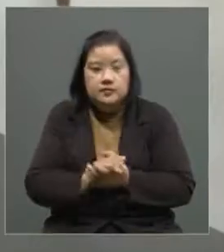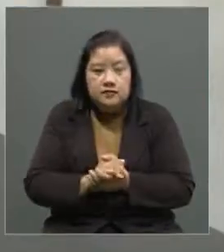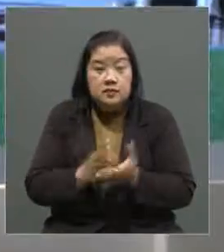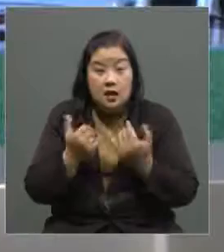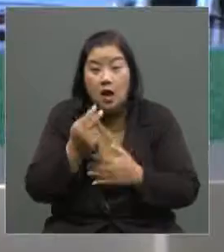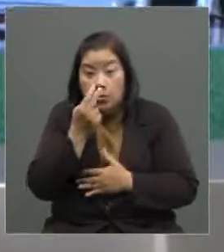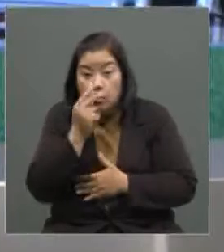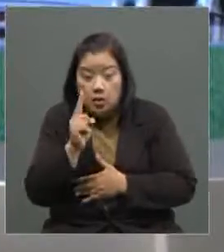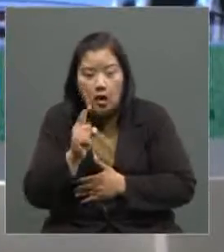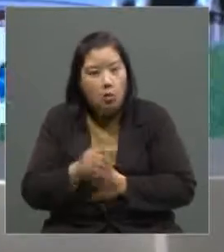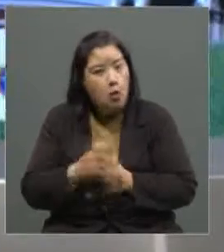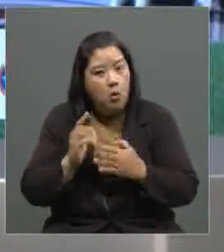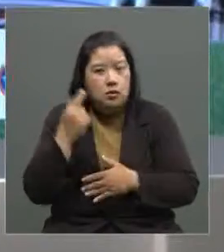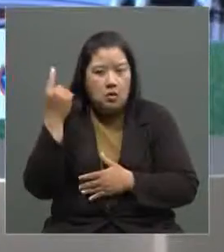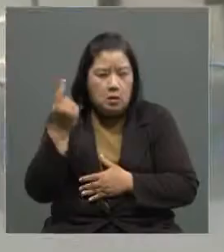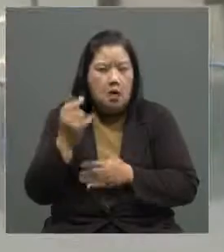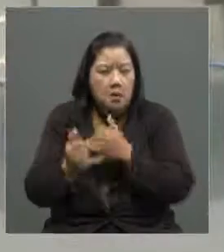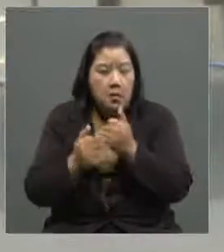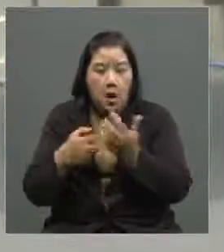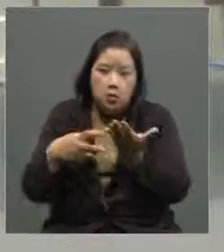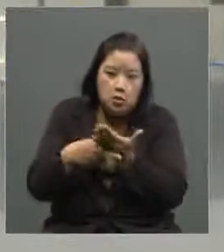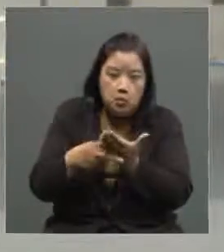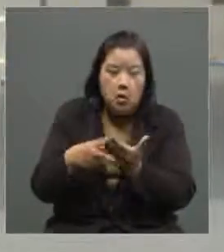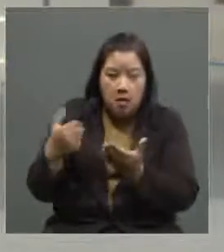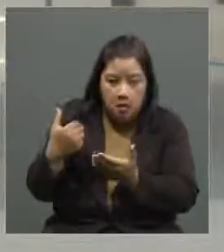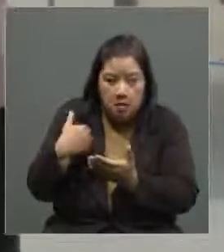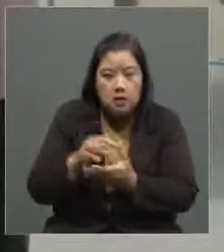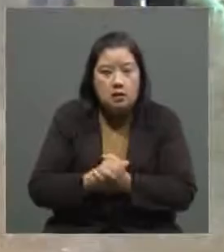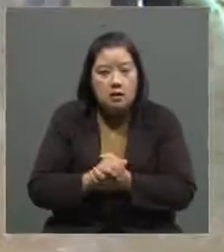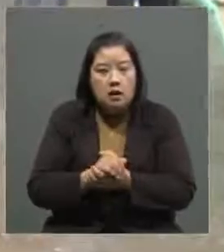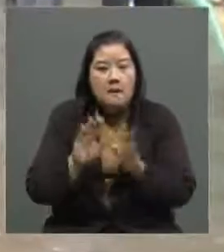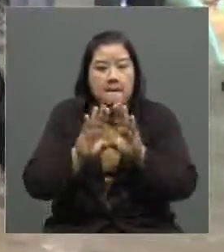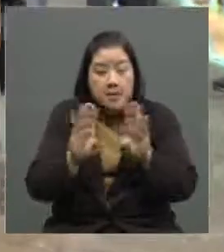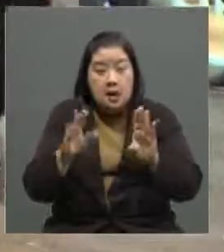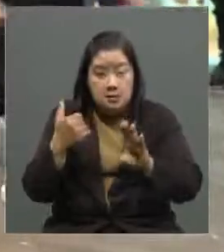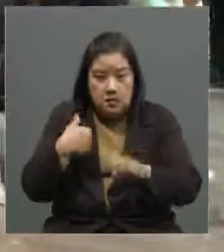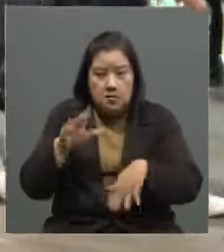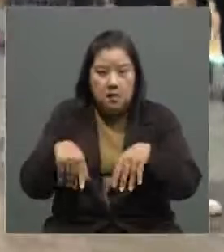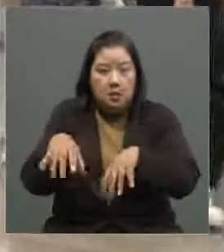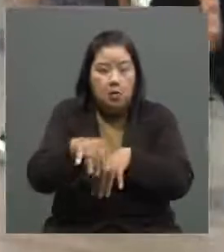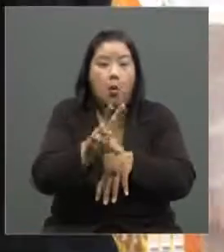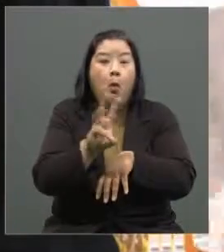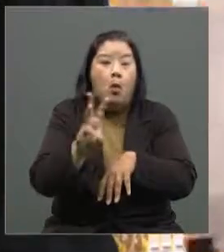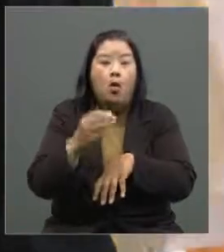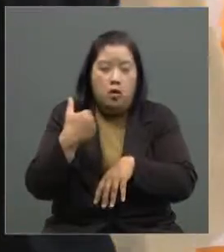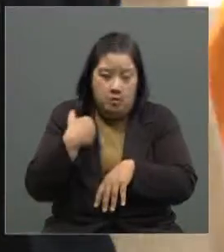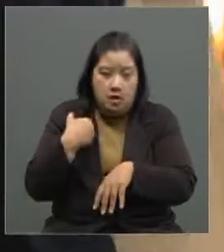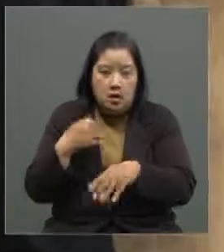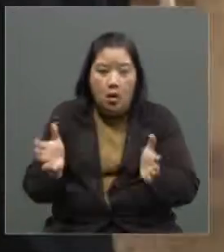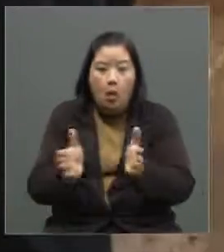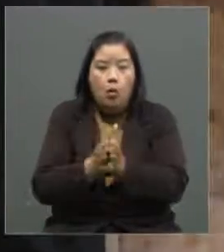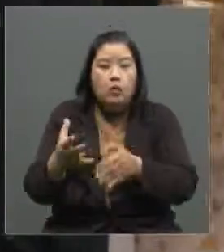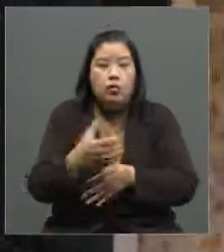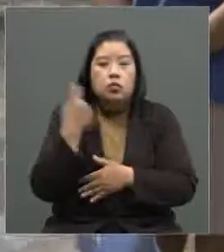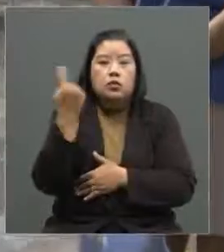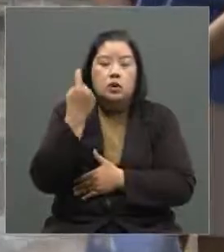ากาศในงานที่คึกคักมากนะครับเพราะว่าเนี่ยมีผู้ประกอบการมาออกบูธกันนะกว่า600บูธมาแบบเป็นแพ็กเกจทัวร์ก็มีนะครับโป